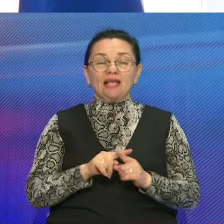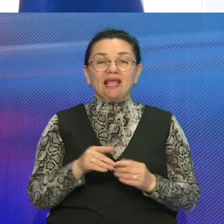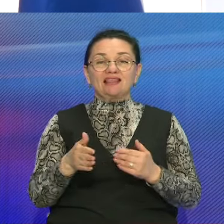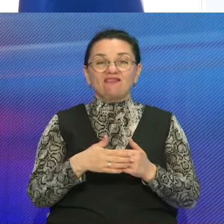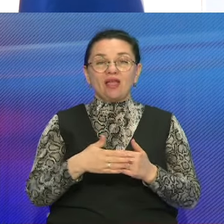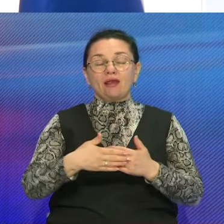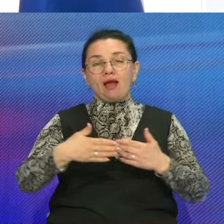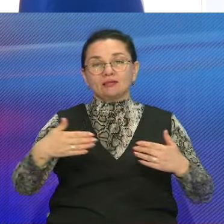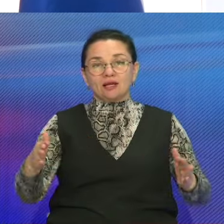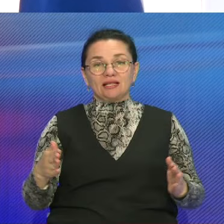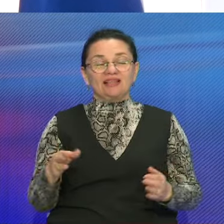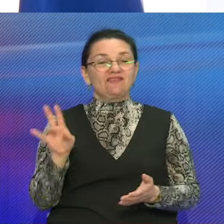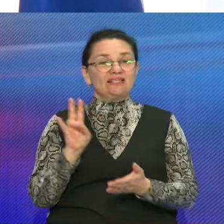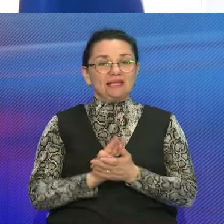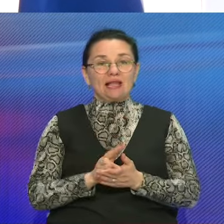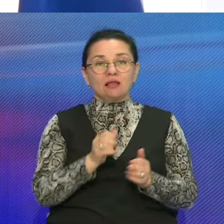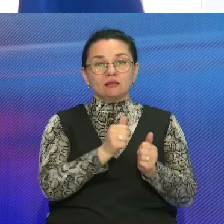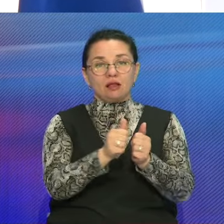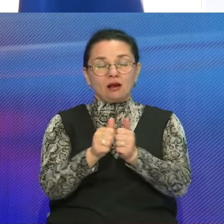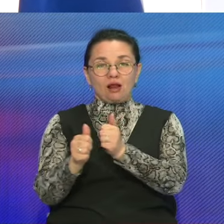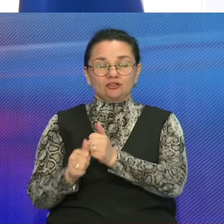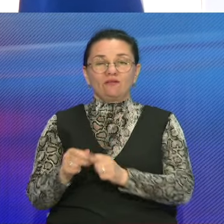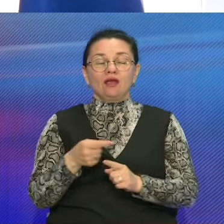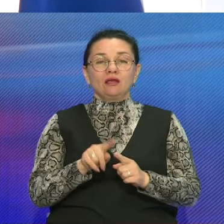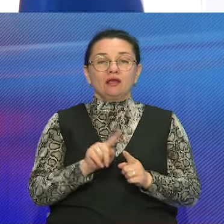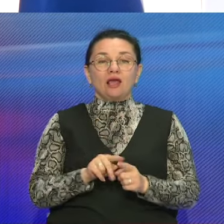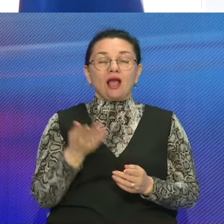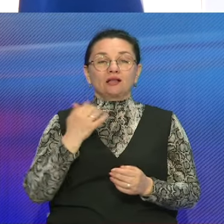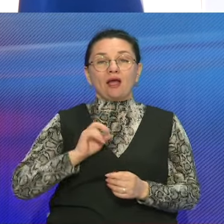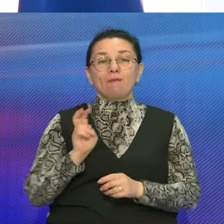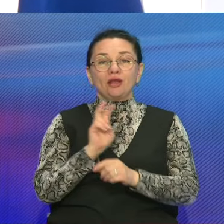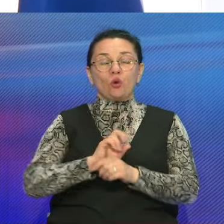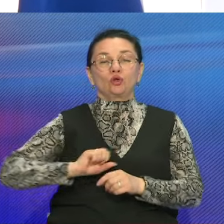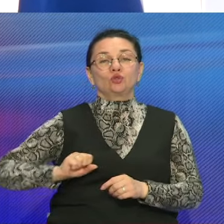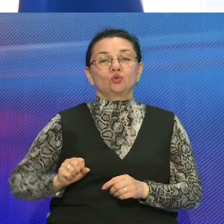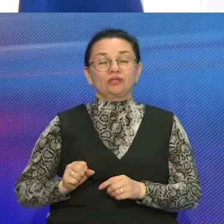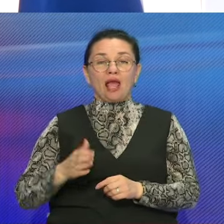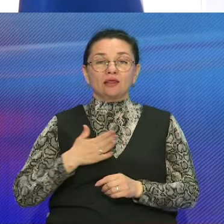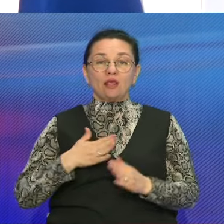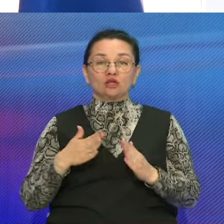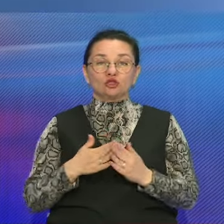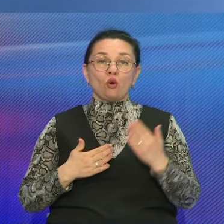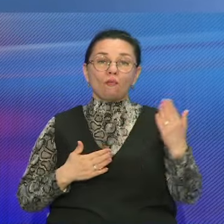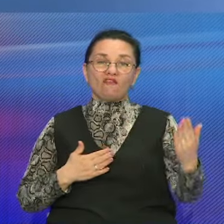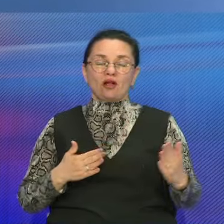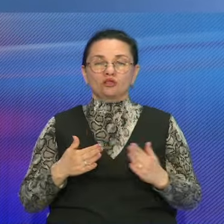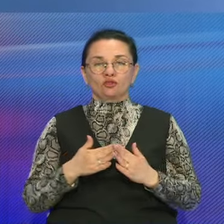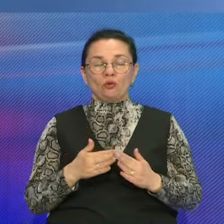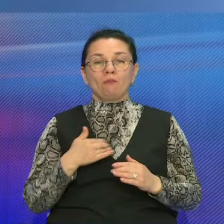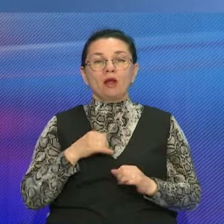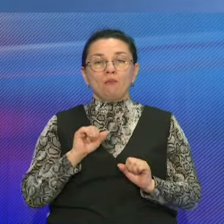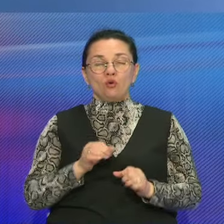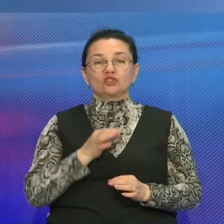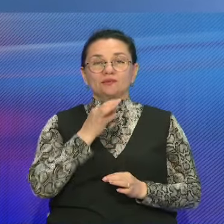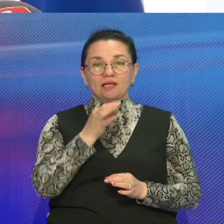мы говорим всегда для всех наших друзей, которые приходят в наши культурные центры, наш дом, ваш дом, уж особенно точно мы можем это сказать